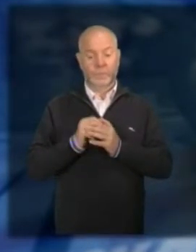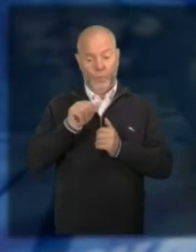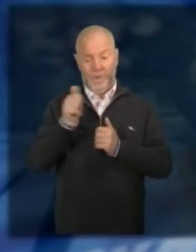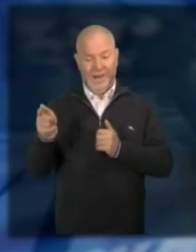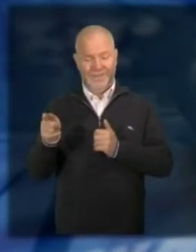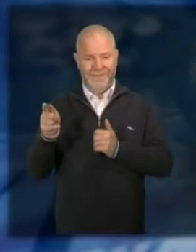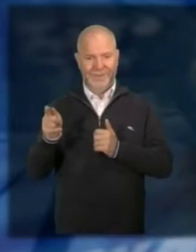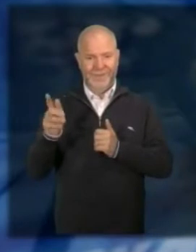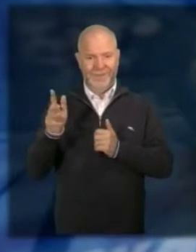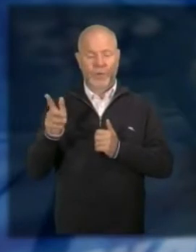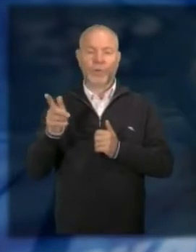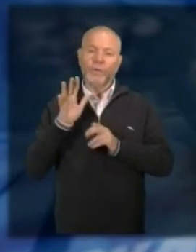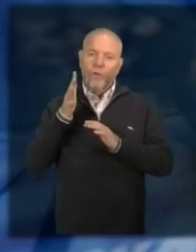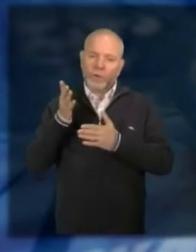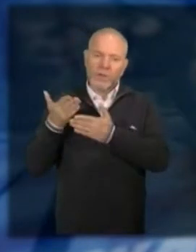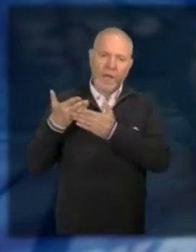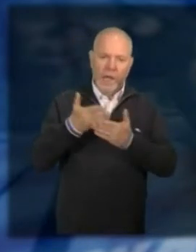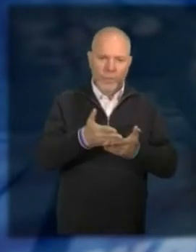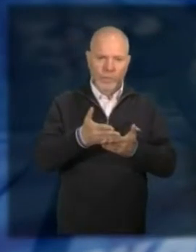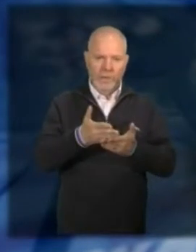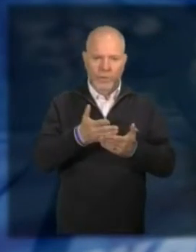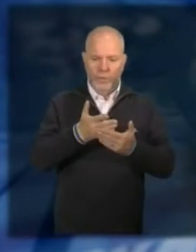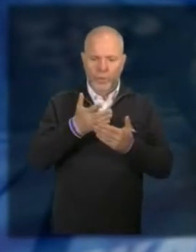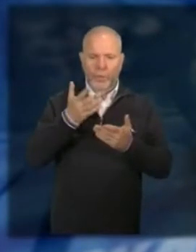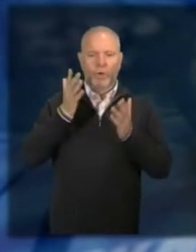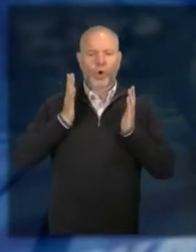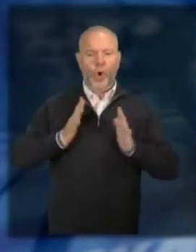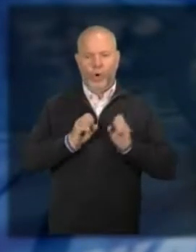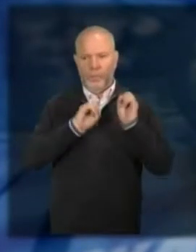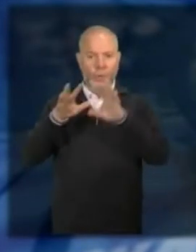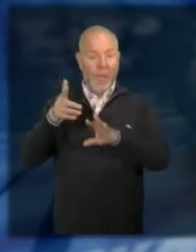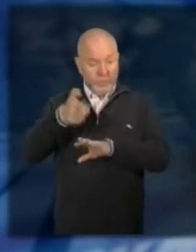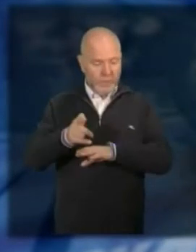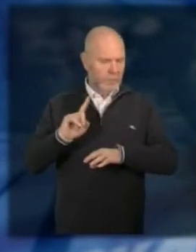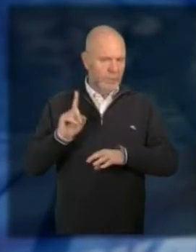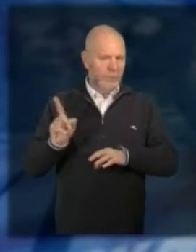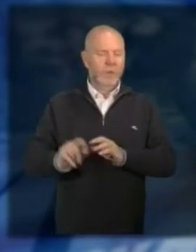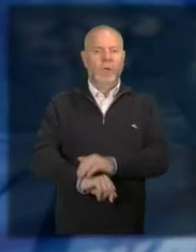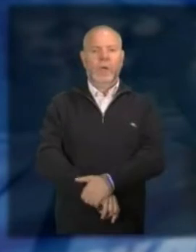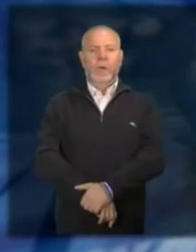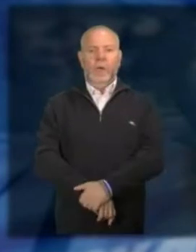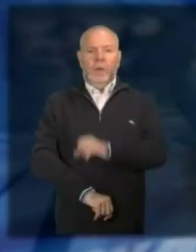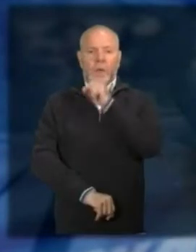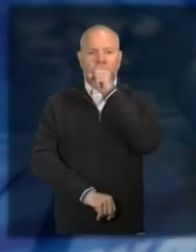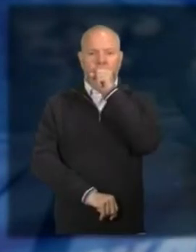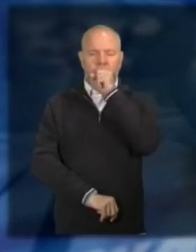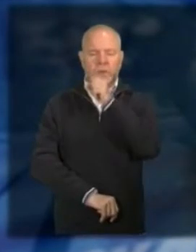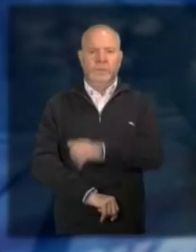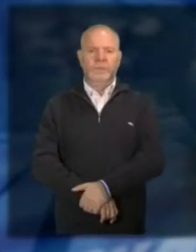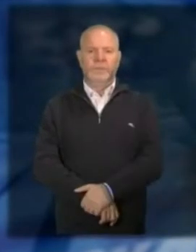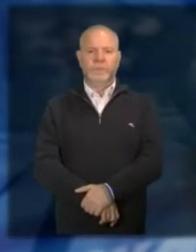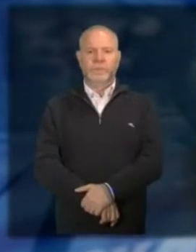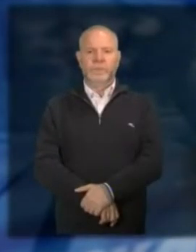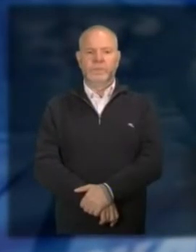avrebbe solo collaborato a nascondere il cadavere e non avrebbe partecipato direttamente all'omicidio. L'aretino però parlerebbe di una terza